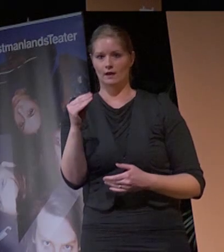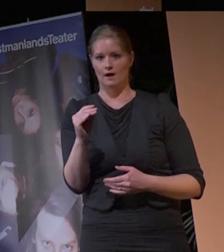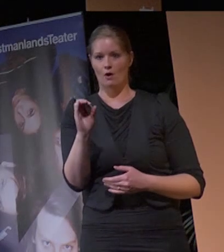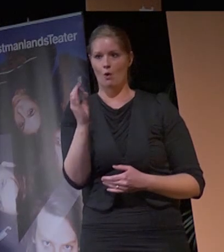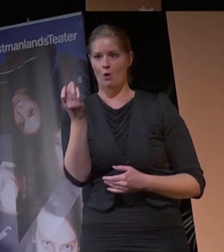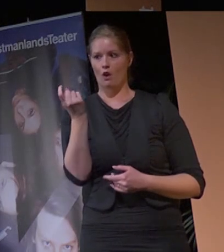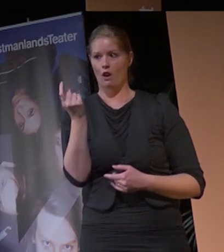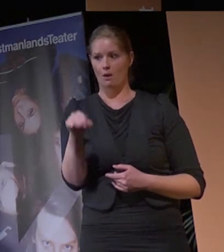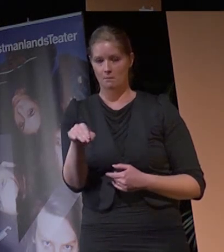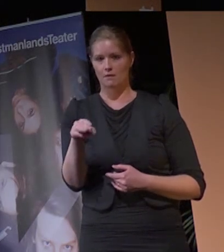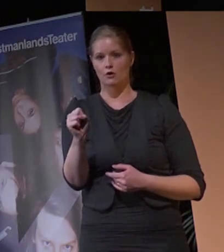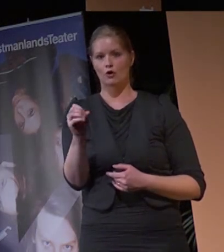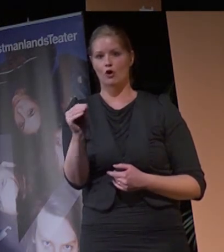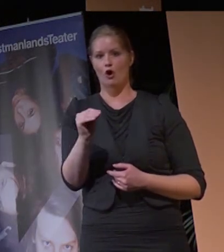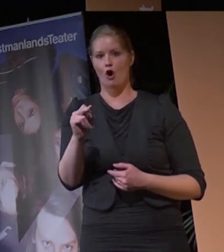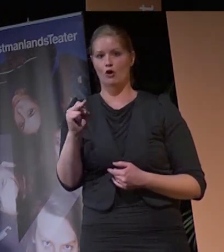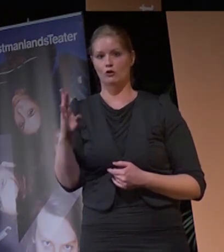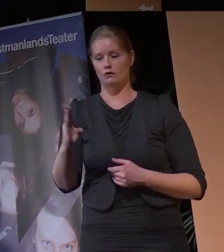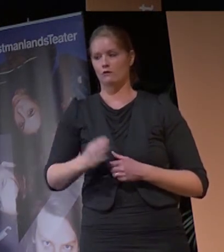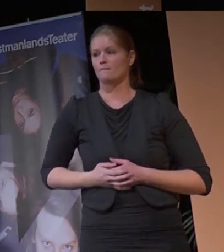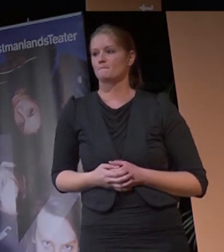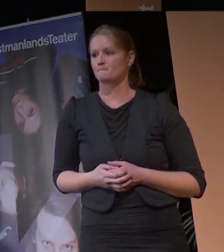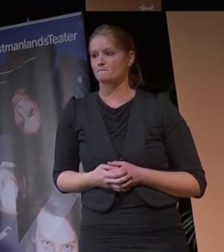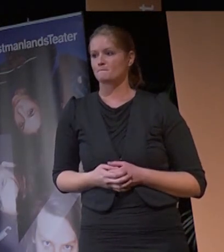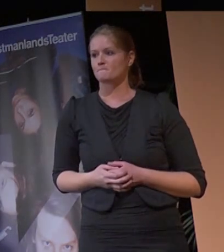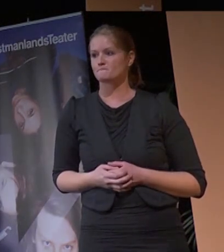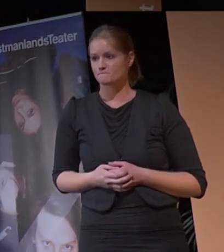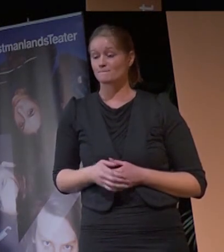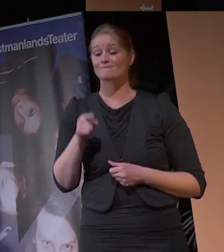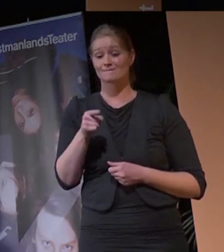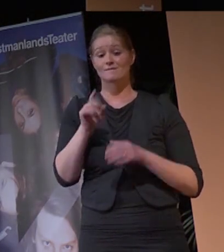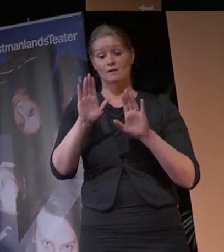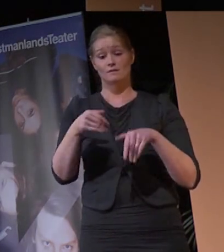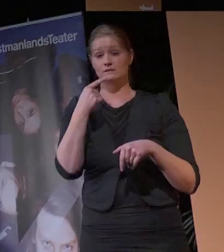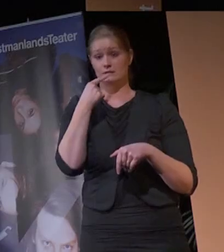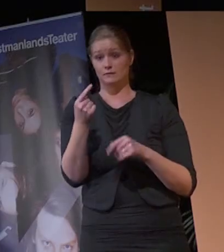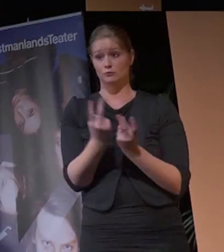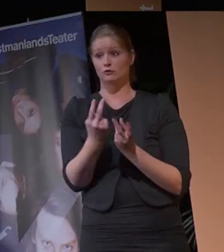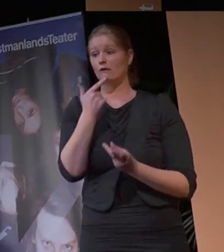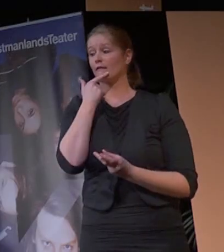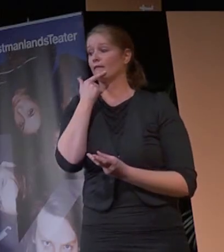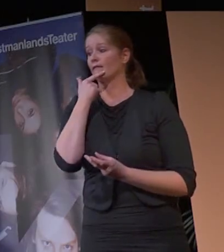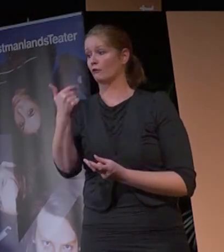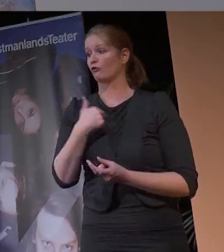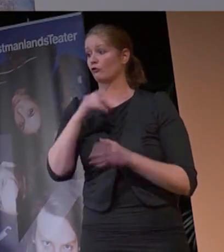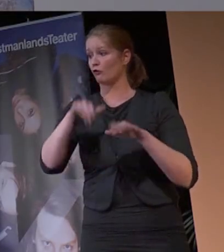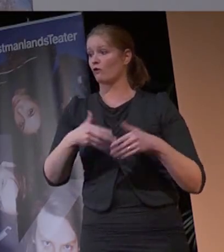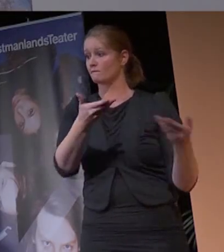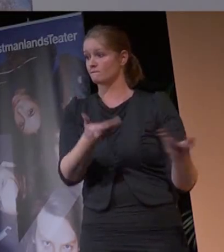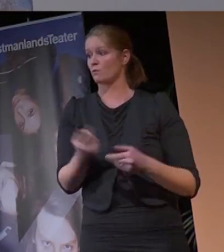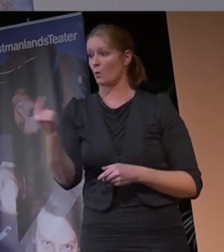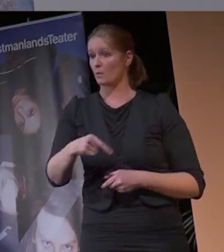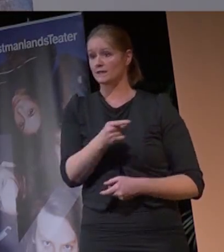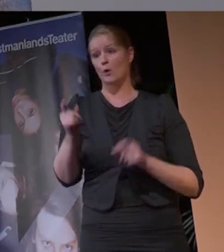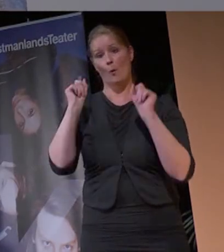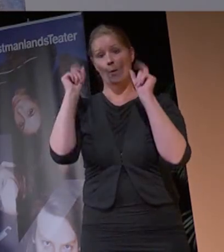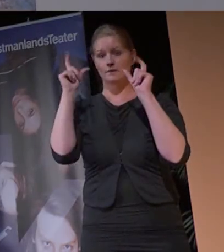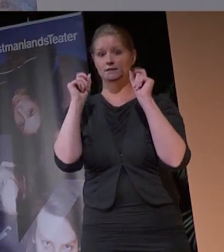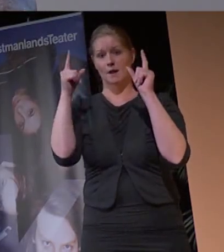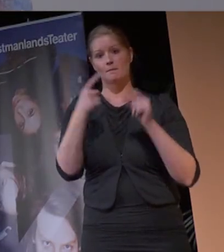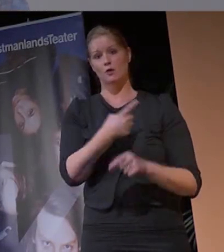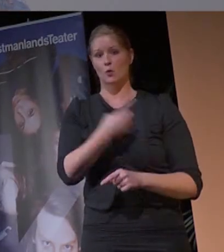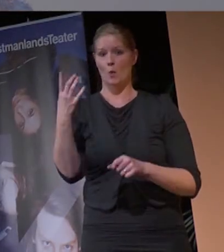nu snart men framöver. Och med detta sagt så vill jag tacka för att jag fick komma hit, att jag fick er uppmärksamhet i några minuter,